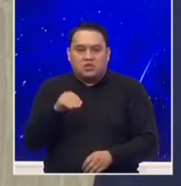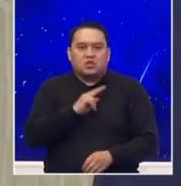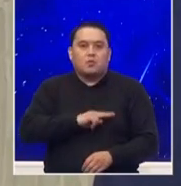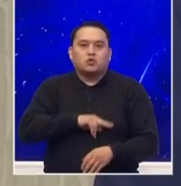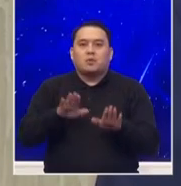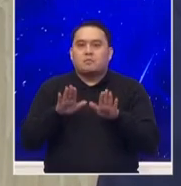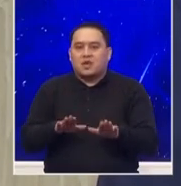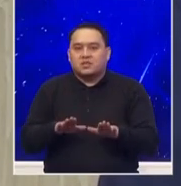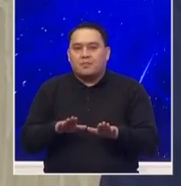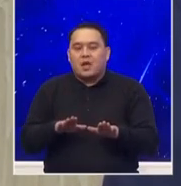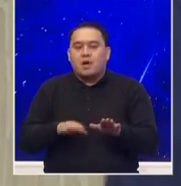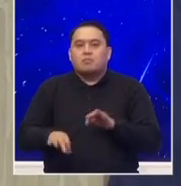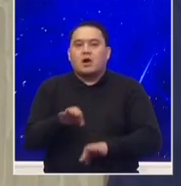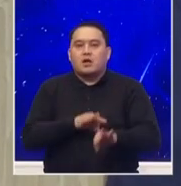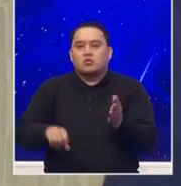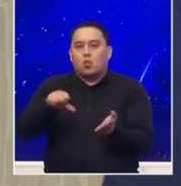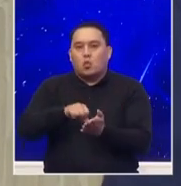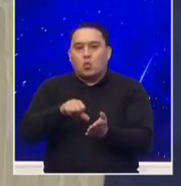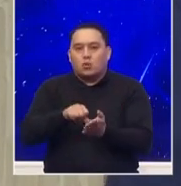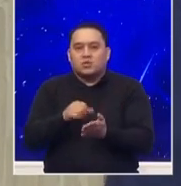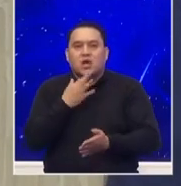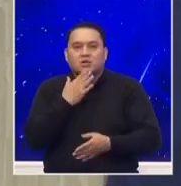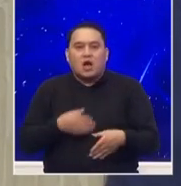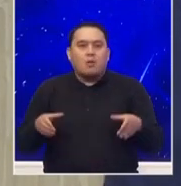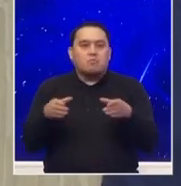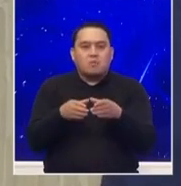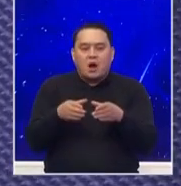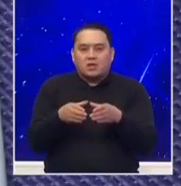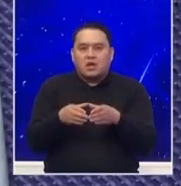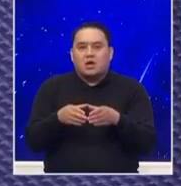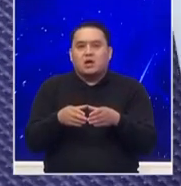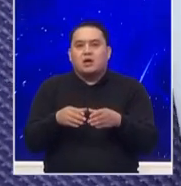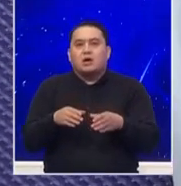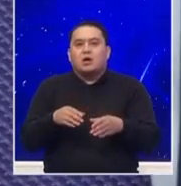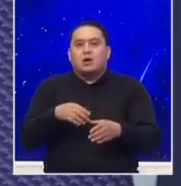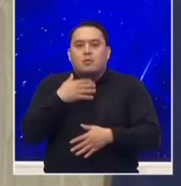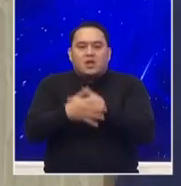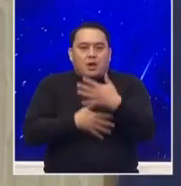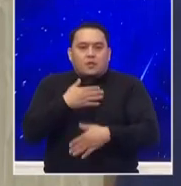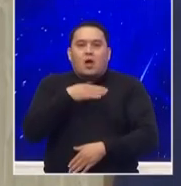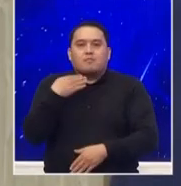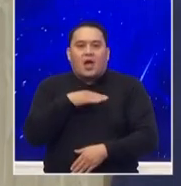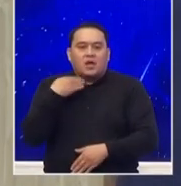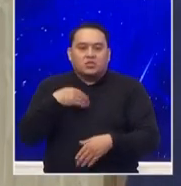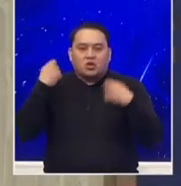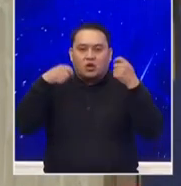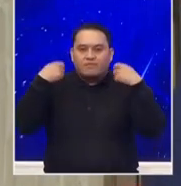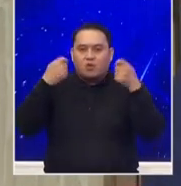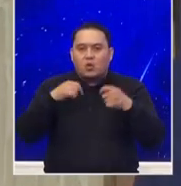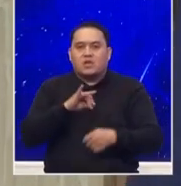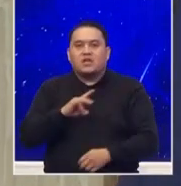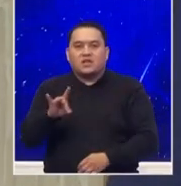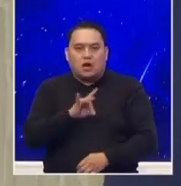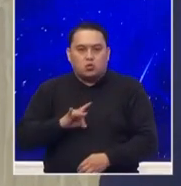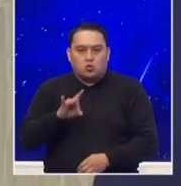рабочих мест, в том числе проекты с участием транснациональных компаний. Это же Цукой по глубокой переработке мяса мелкорогатого скота в Илийском